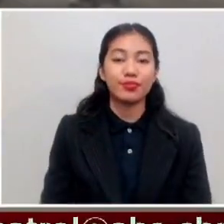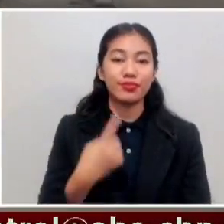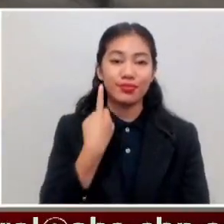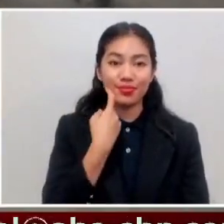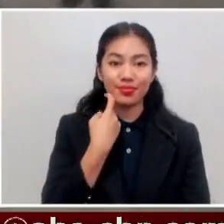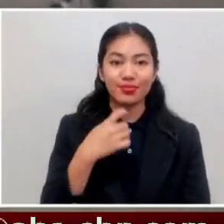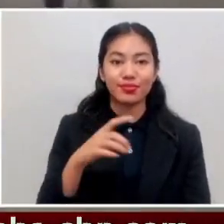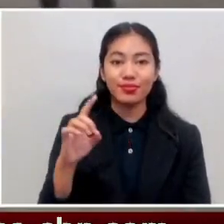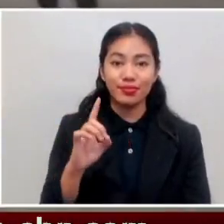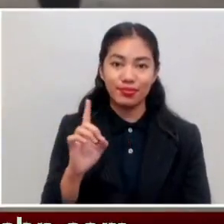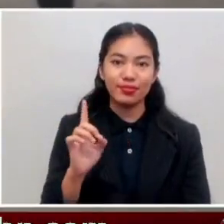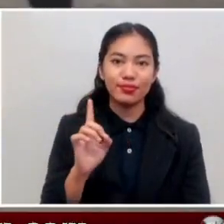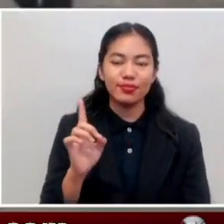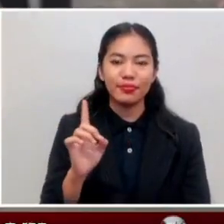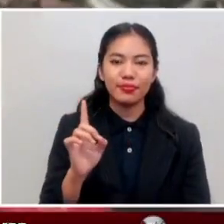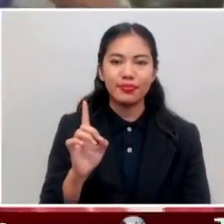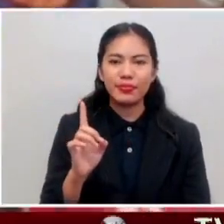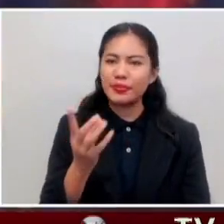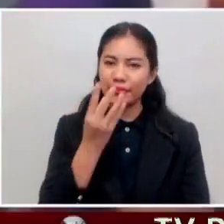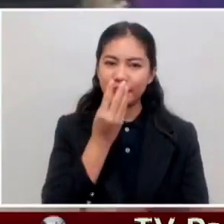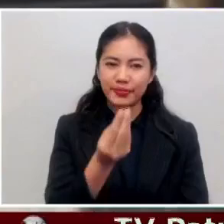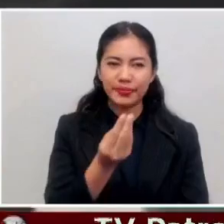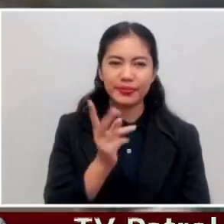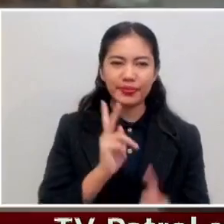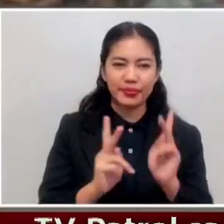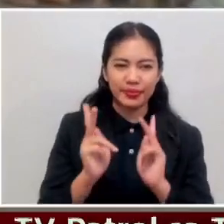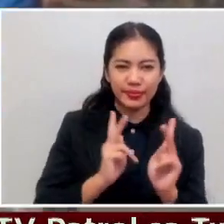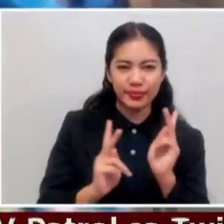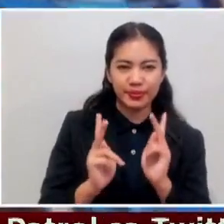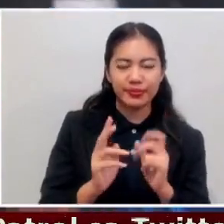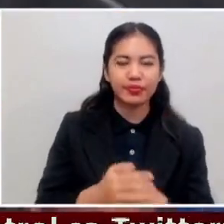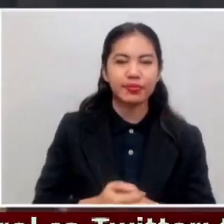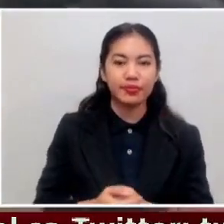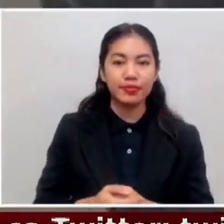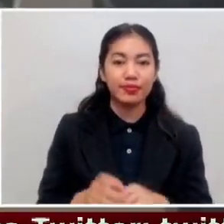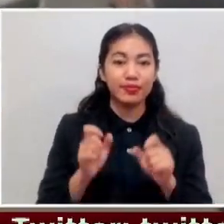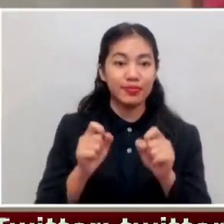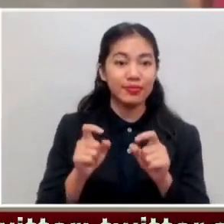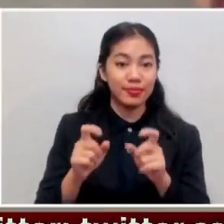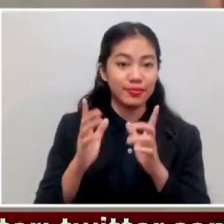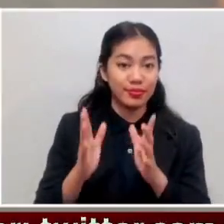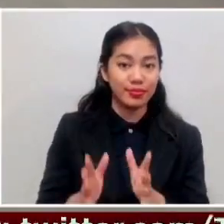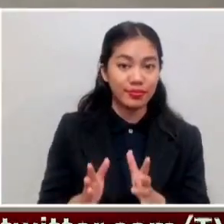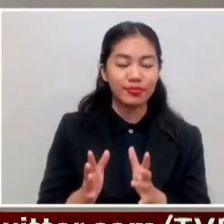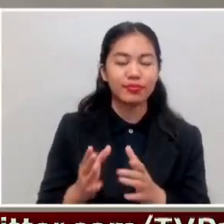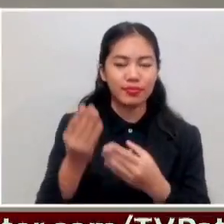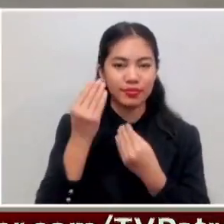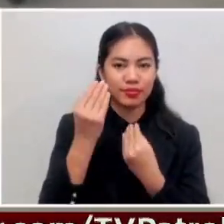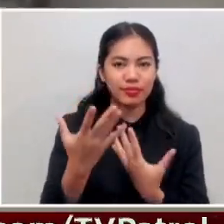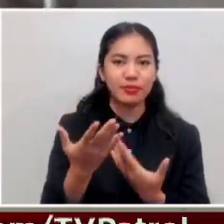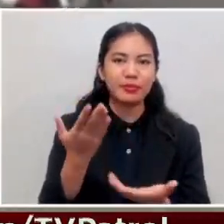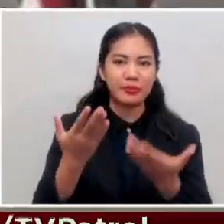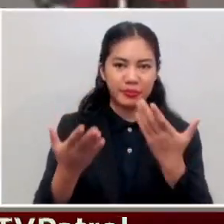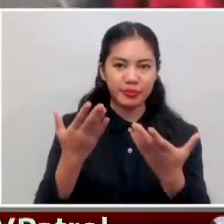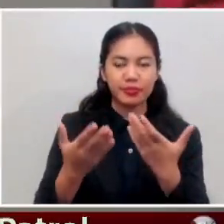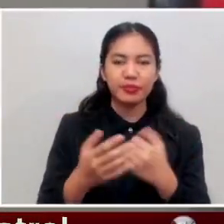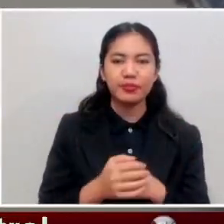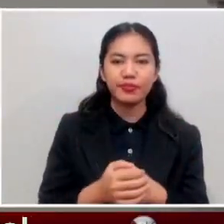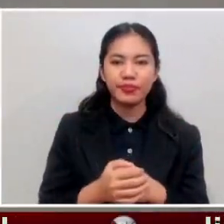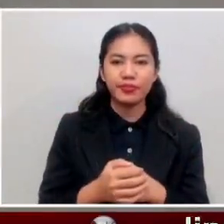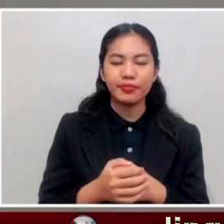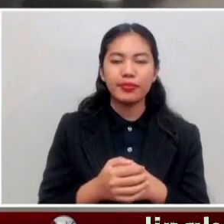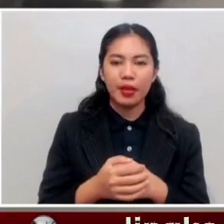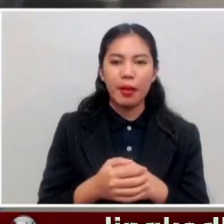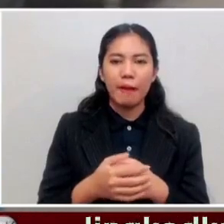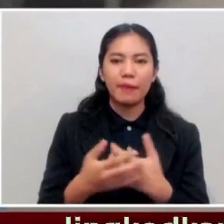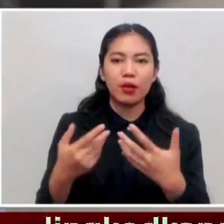Divisoria, wala pang gaanong karaming tao. Ayon sa mga negosyante doon, karaniwan sa katapusan pa ng buwan dumadagsa ang mga